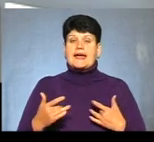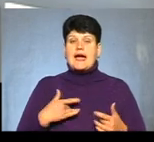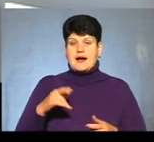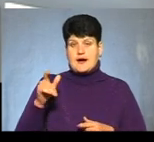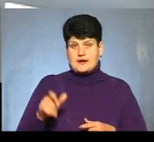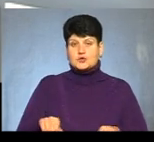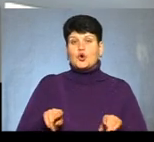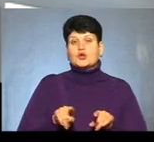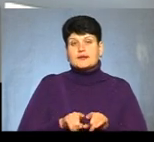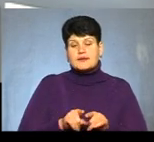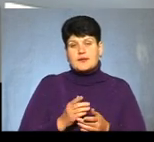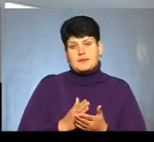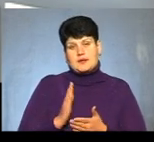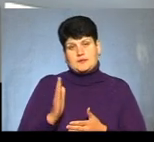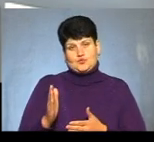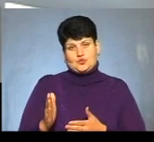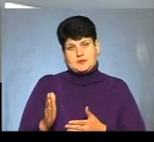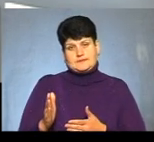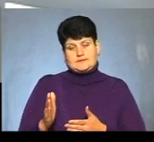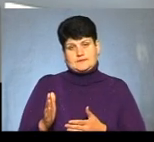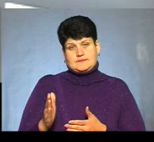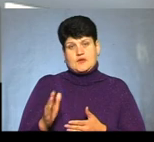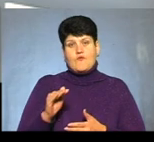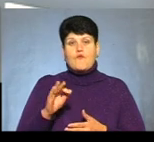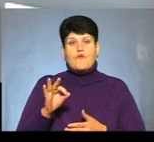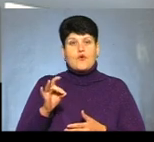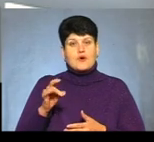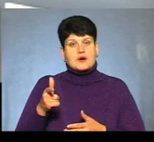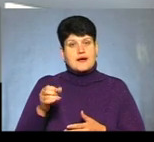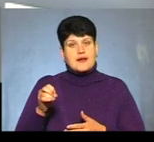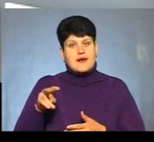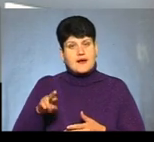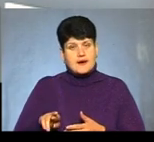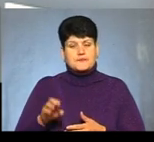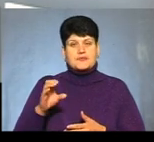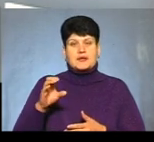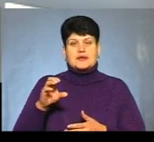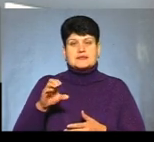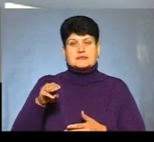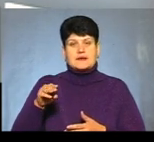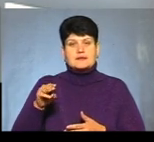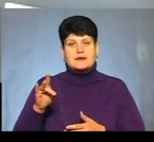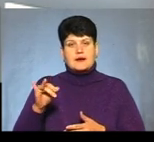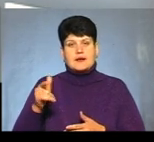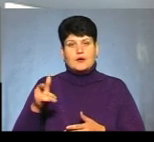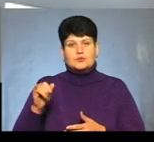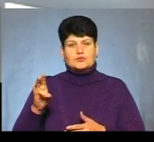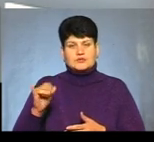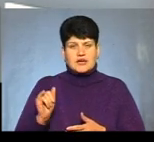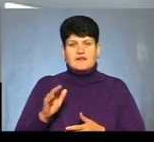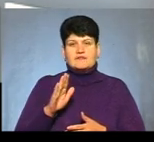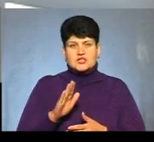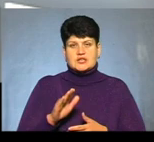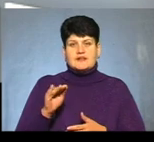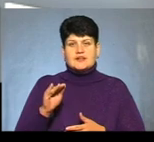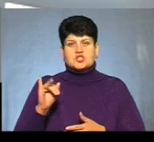що театр от такий мав би бути. Театр Форгеля, театр Стригуна, театр Мосійчука,